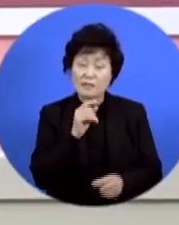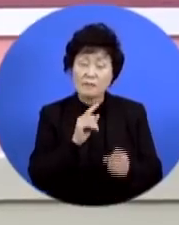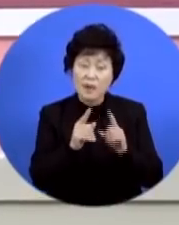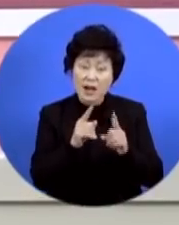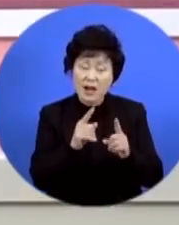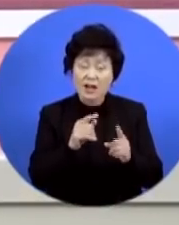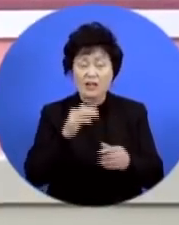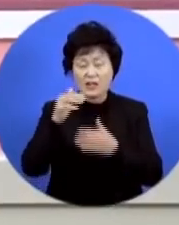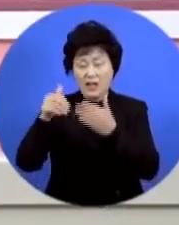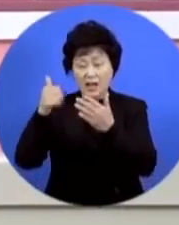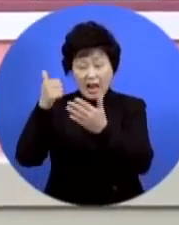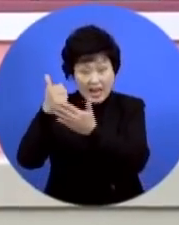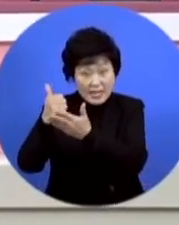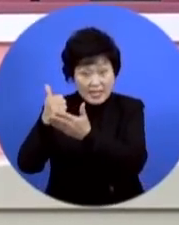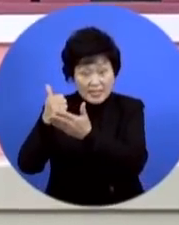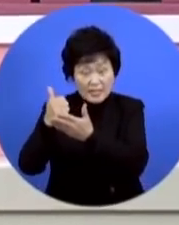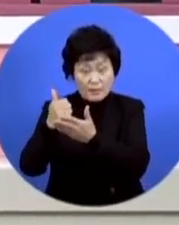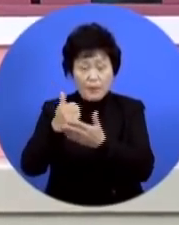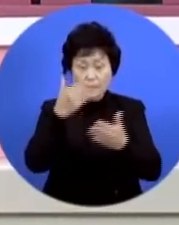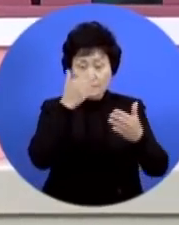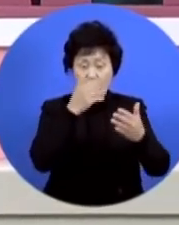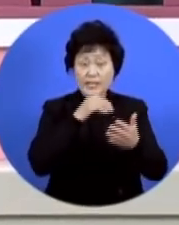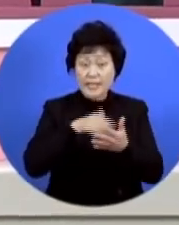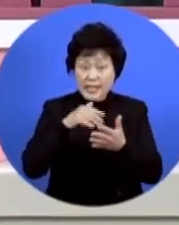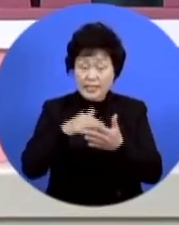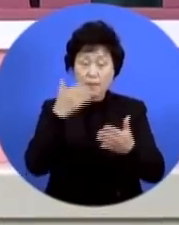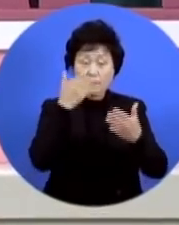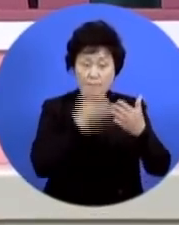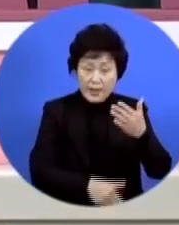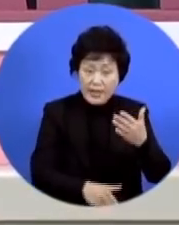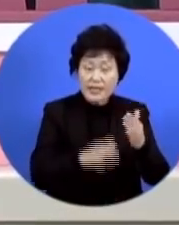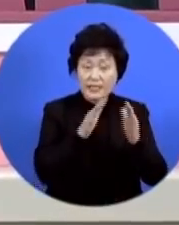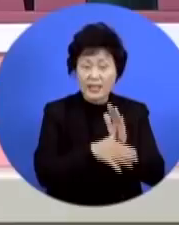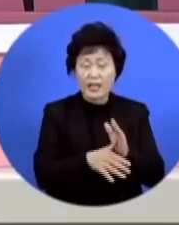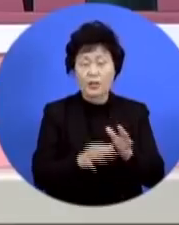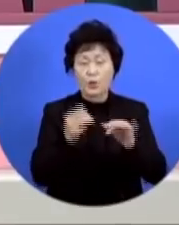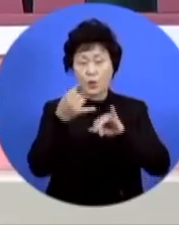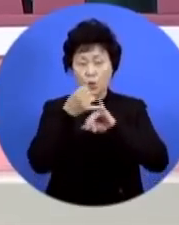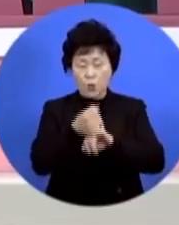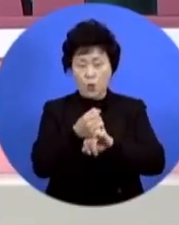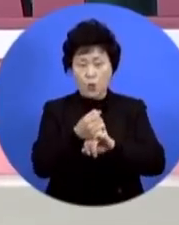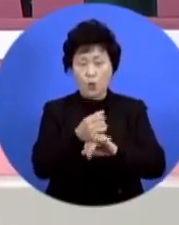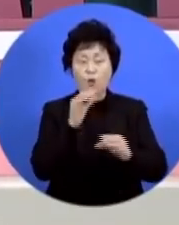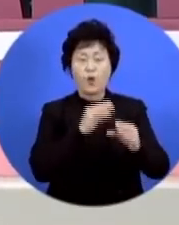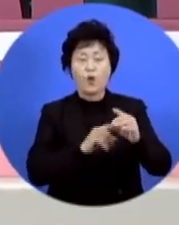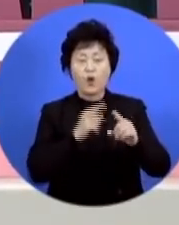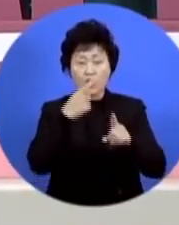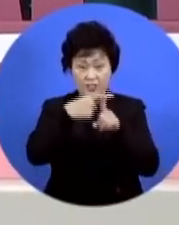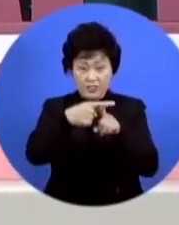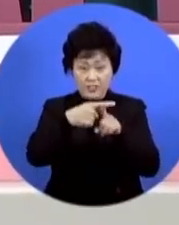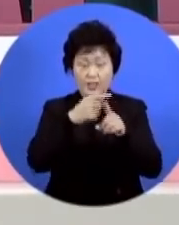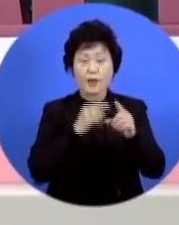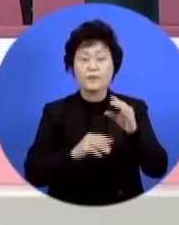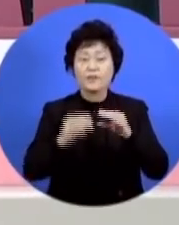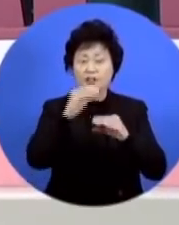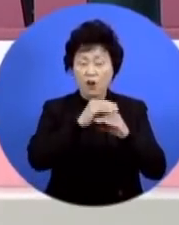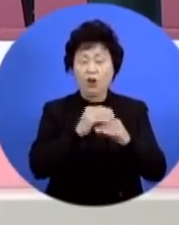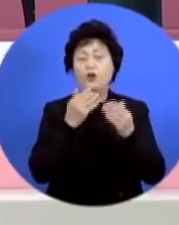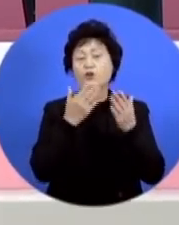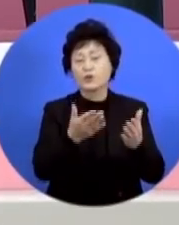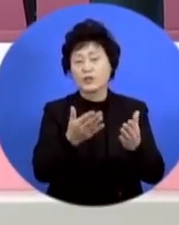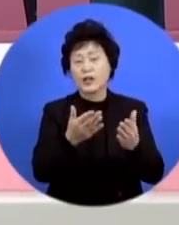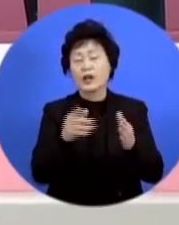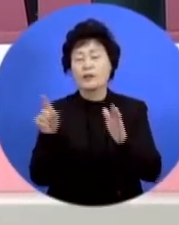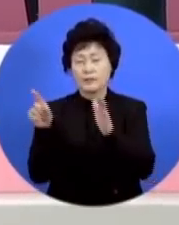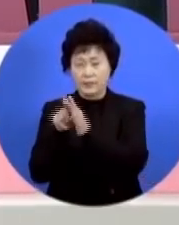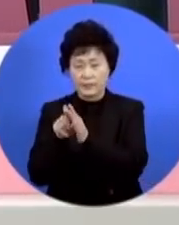반드시 뺄셈을 통해 덧셈을 하신다는 그 사실을 믿습니다. 아멘. 상황이 어떻든지 간에 그러니까 제가 그때 구안화사